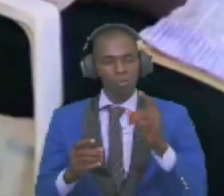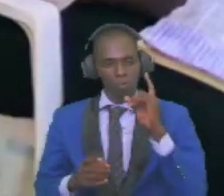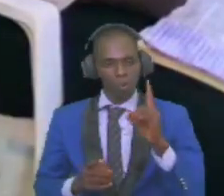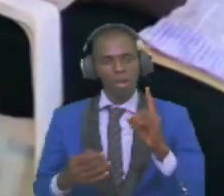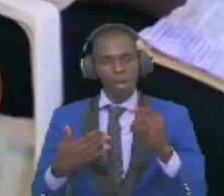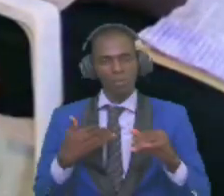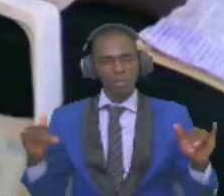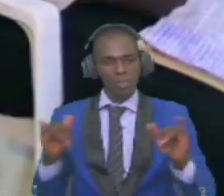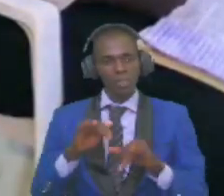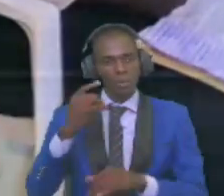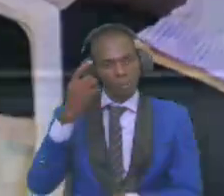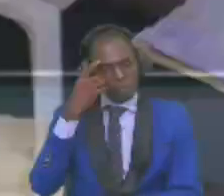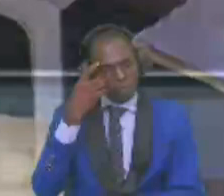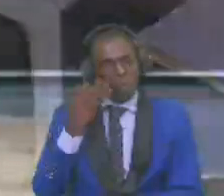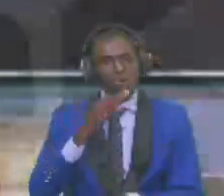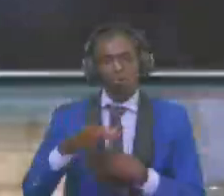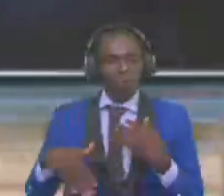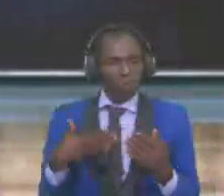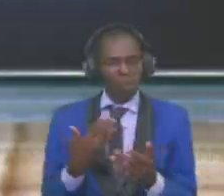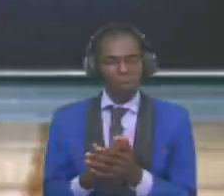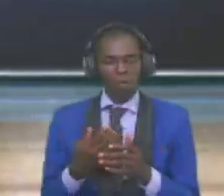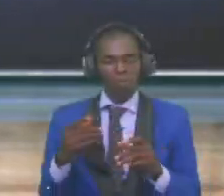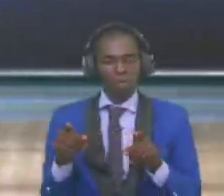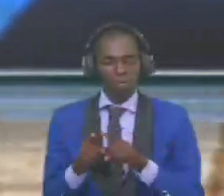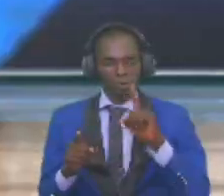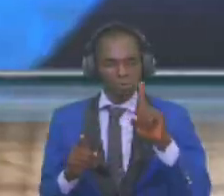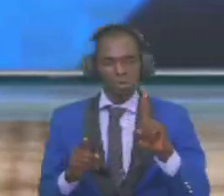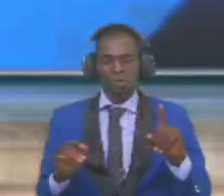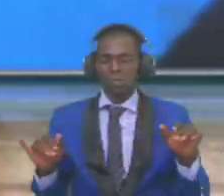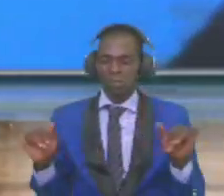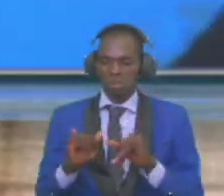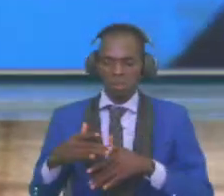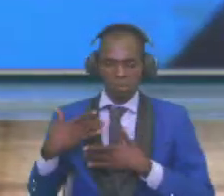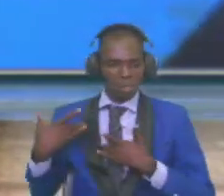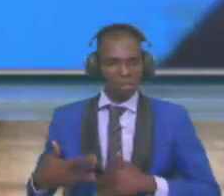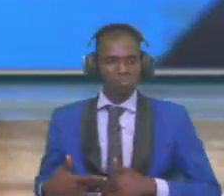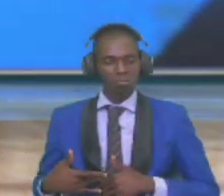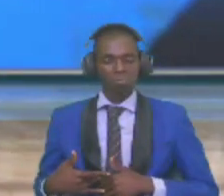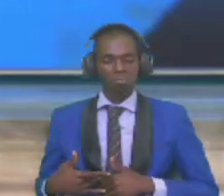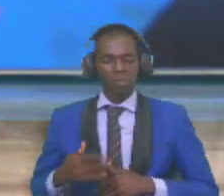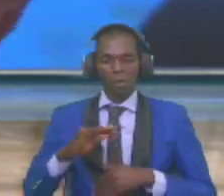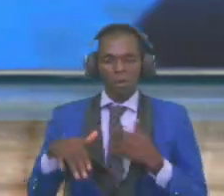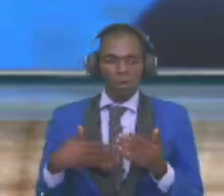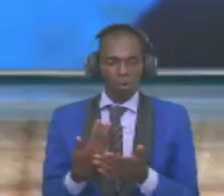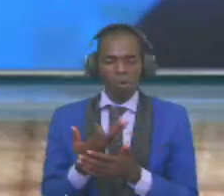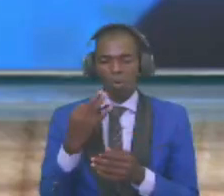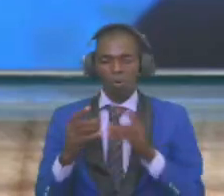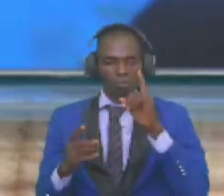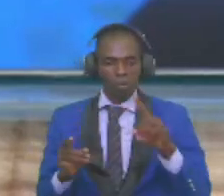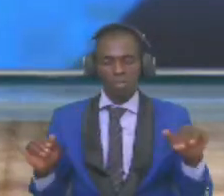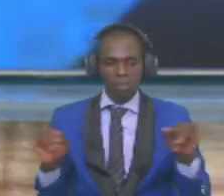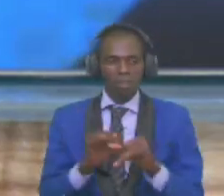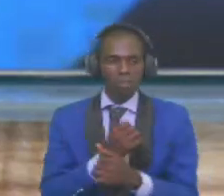seul ils ont le même esprit tous les ans le même coeur tous un visa le même amour tout ce